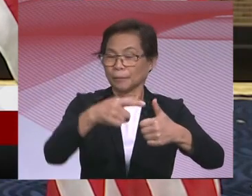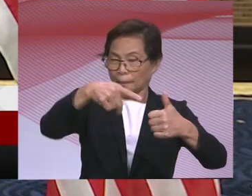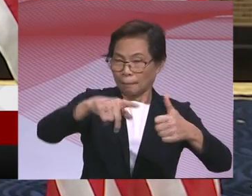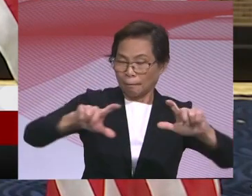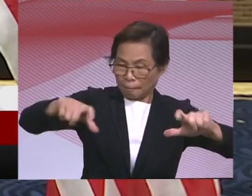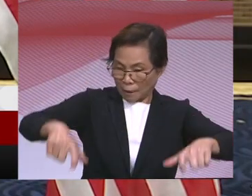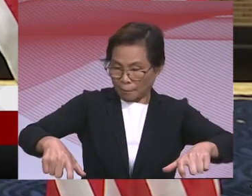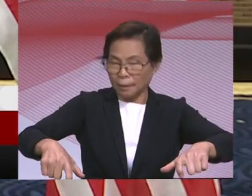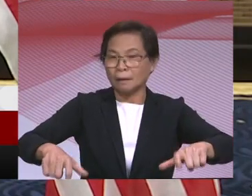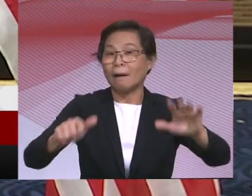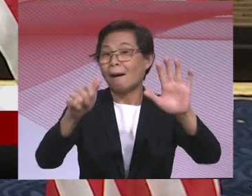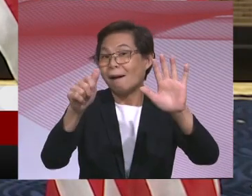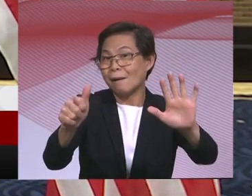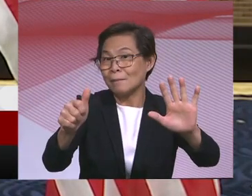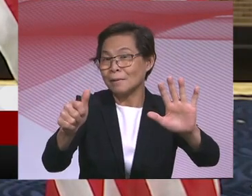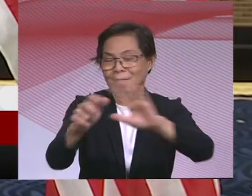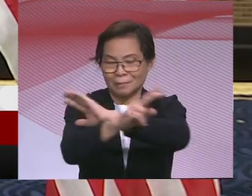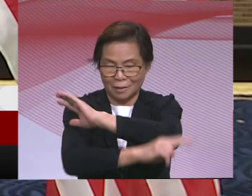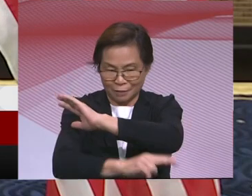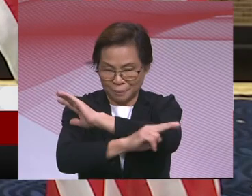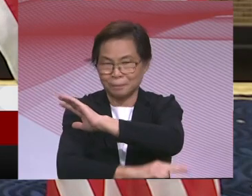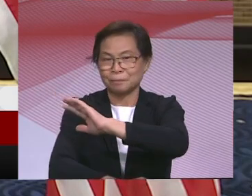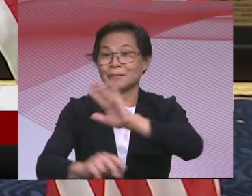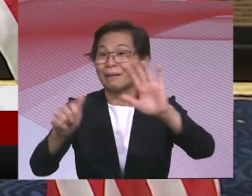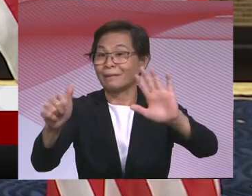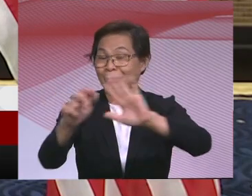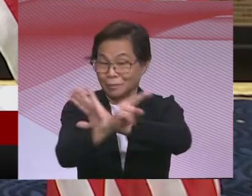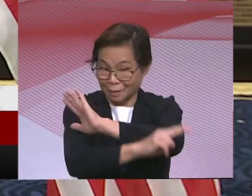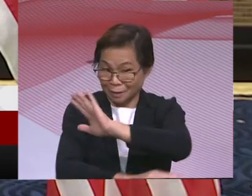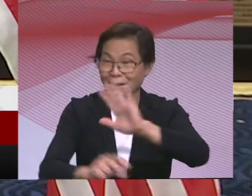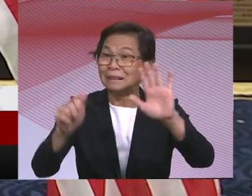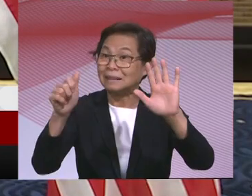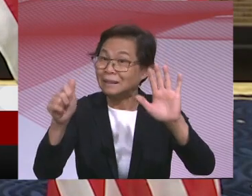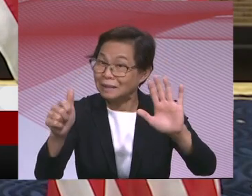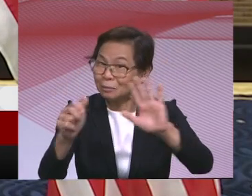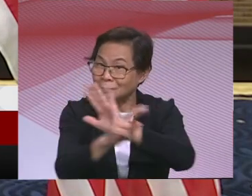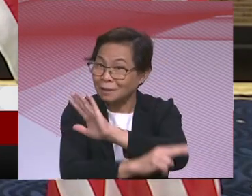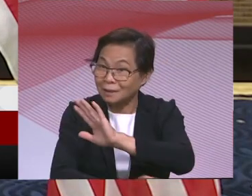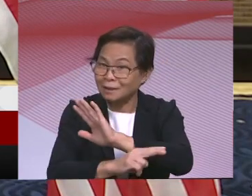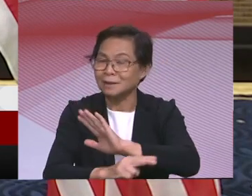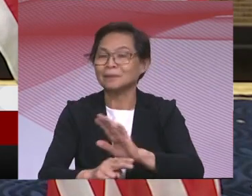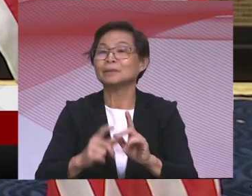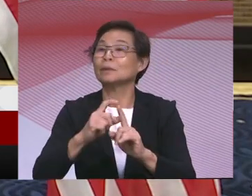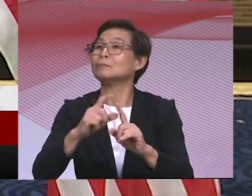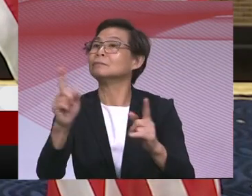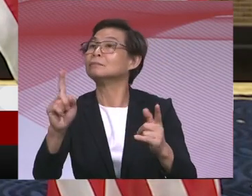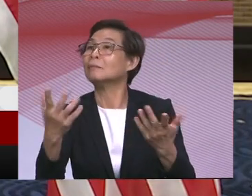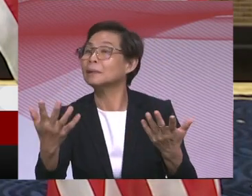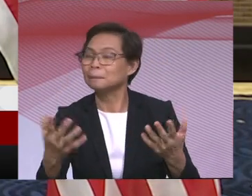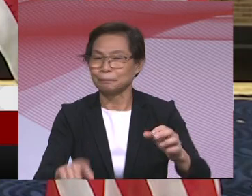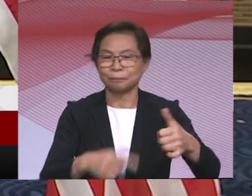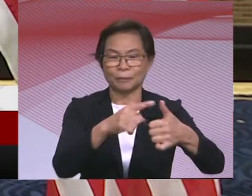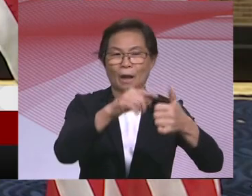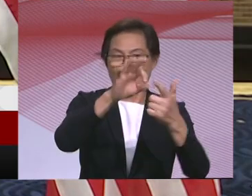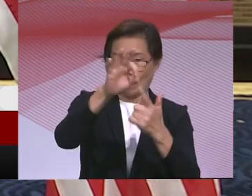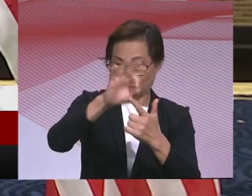pika-pika atas enam both negeri saya Sebutkan enam buah negeri tapi diadu itu yaitu